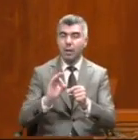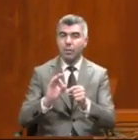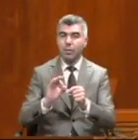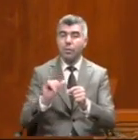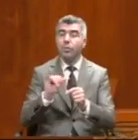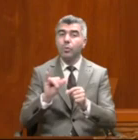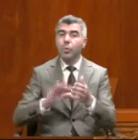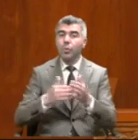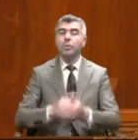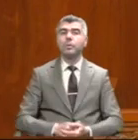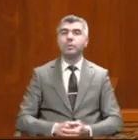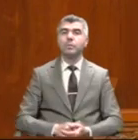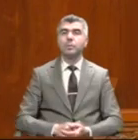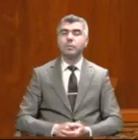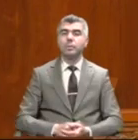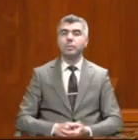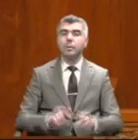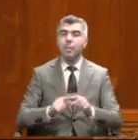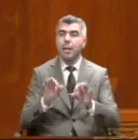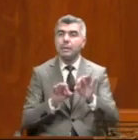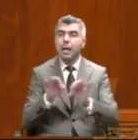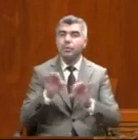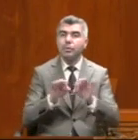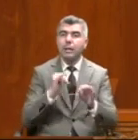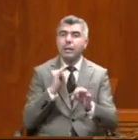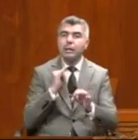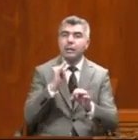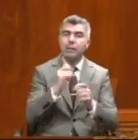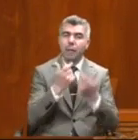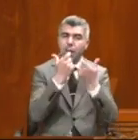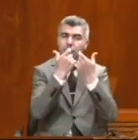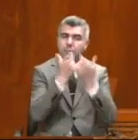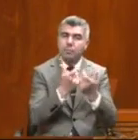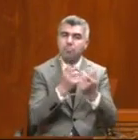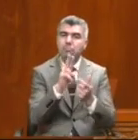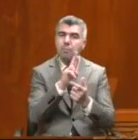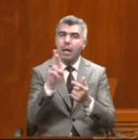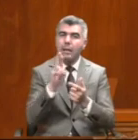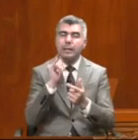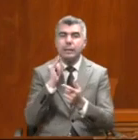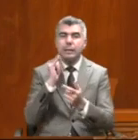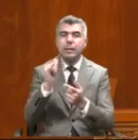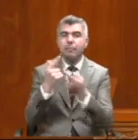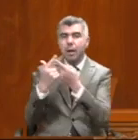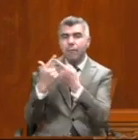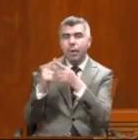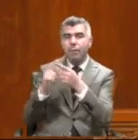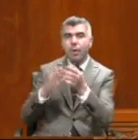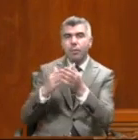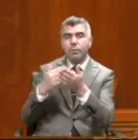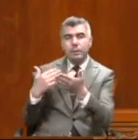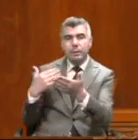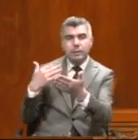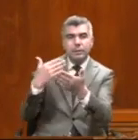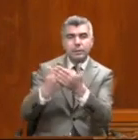رؤيه استراتيجيات وعمل دؤوب وتتبع ملكي مستدام لمده